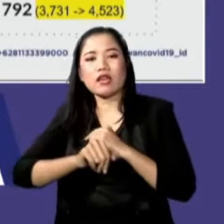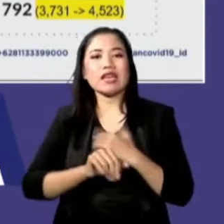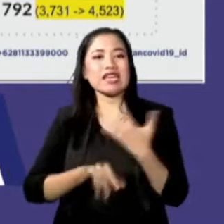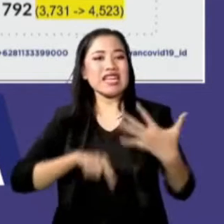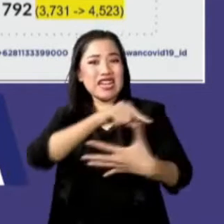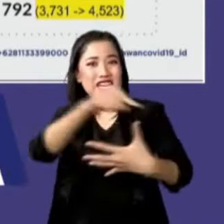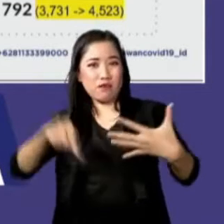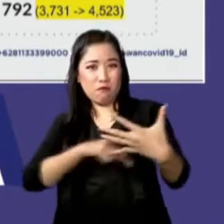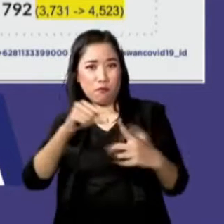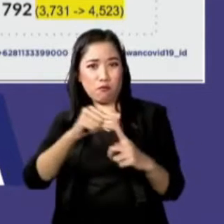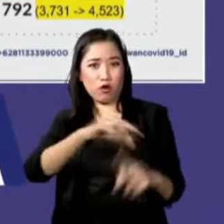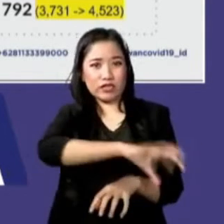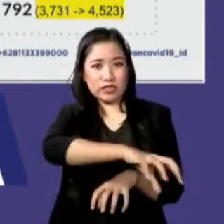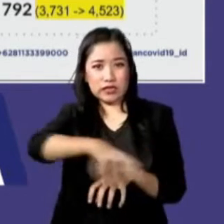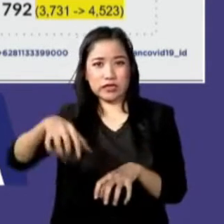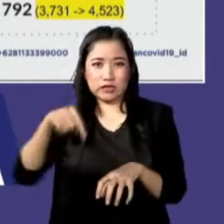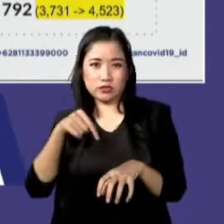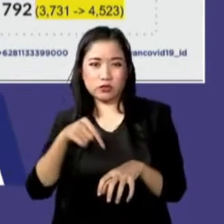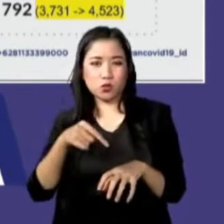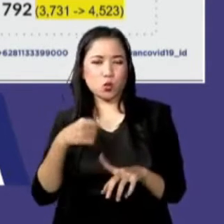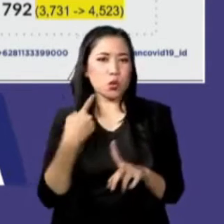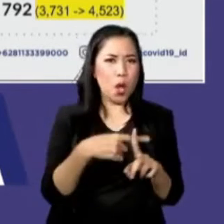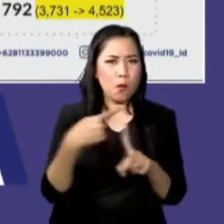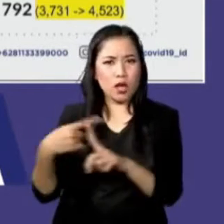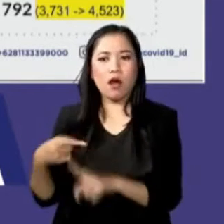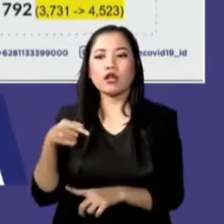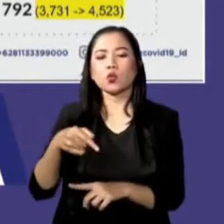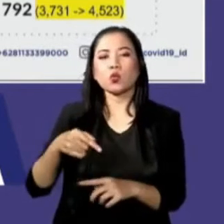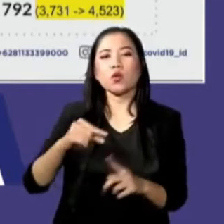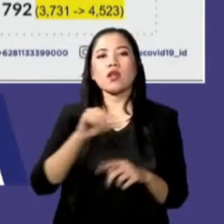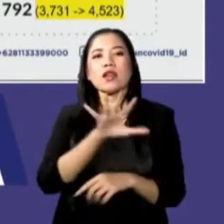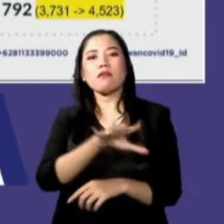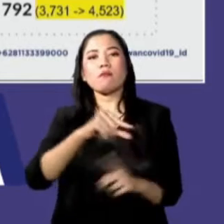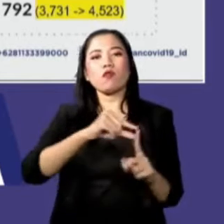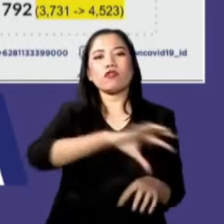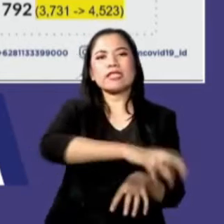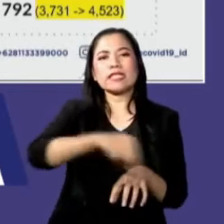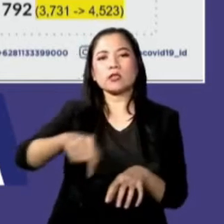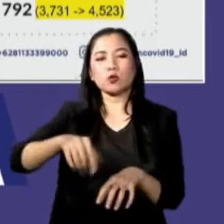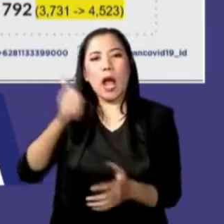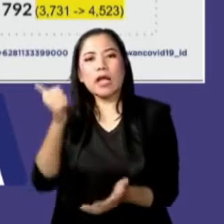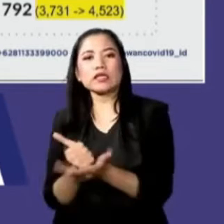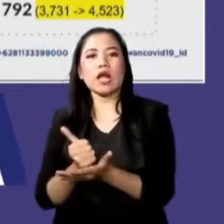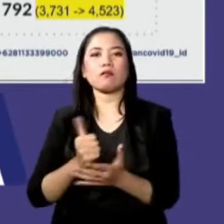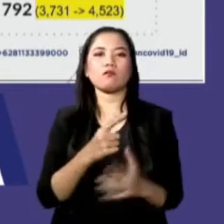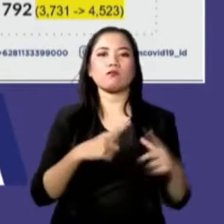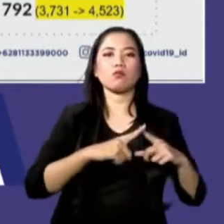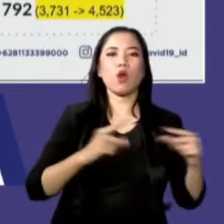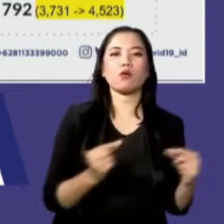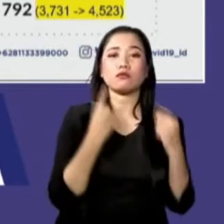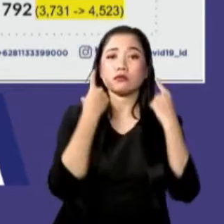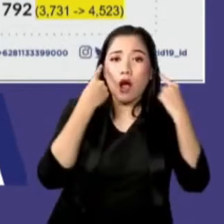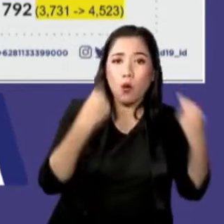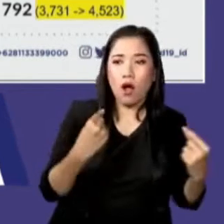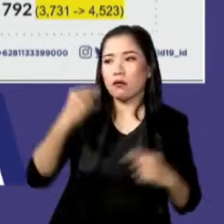yang berkontribusi terbesar dalam kenaikan kasus seluruhnya berasal dari Pulau Jawa dan Bali,